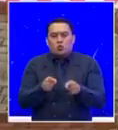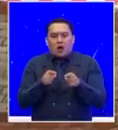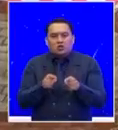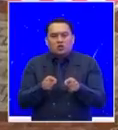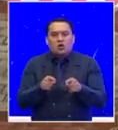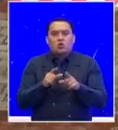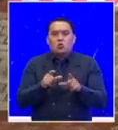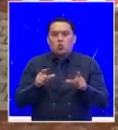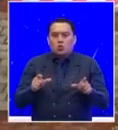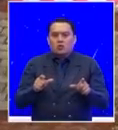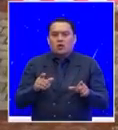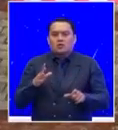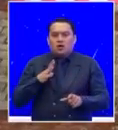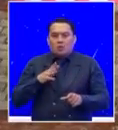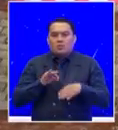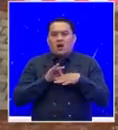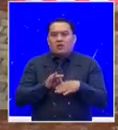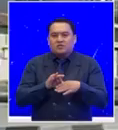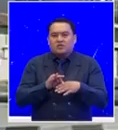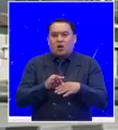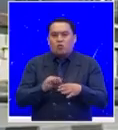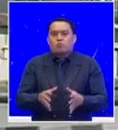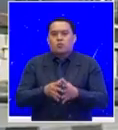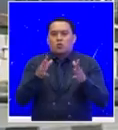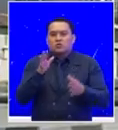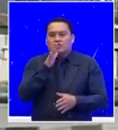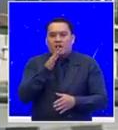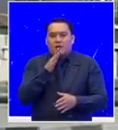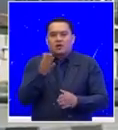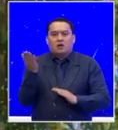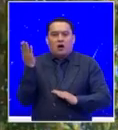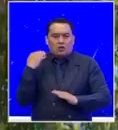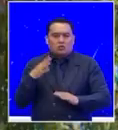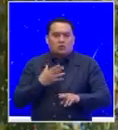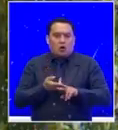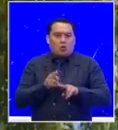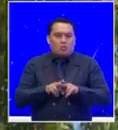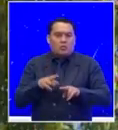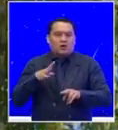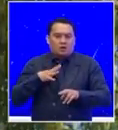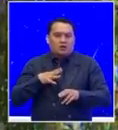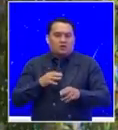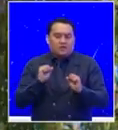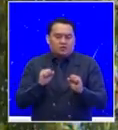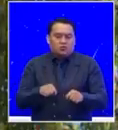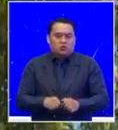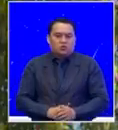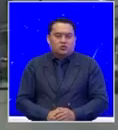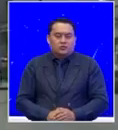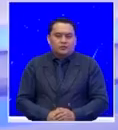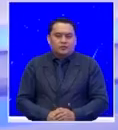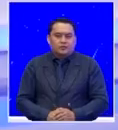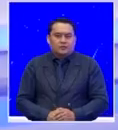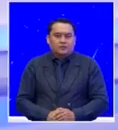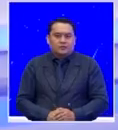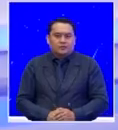а люди в то же время стали проводить за экраном все больше времени, чем раньше, подобное было вполне ожидаемо.